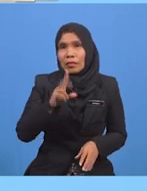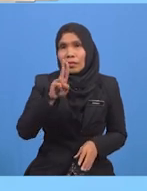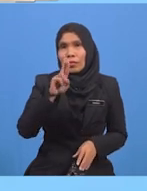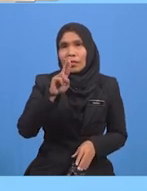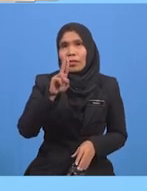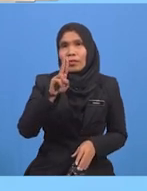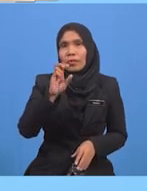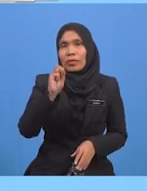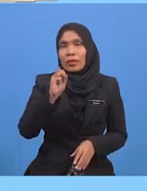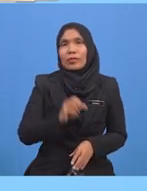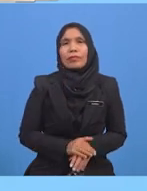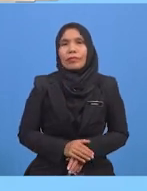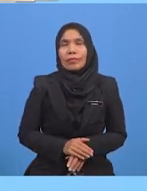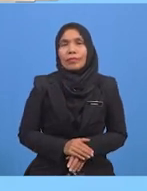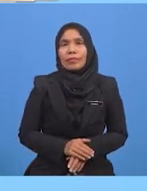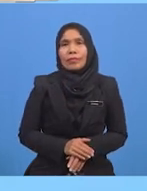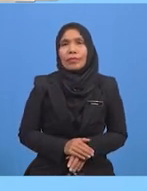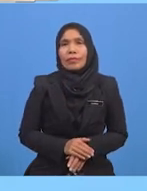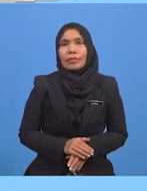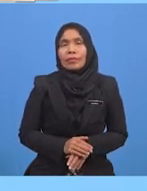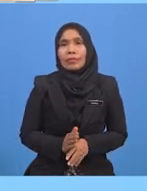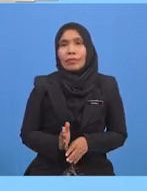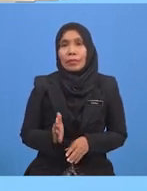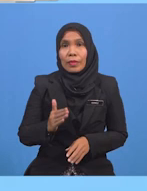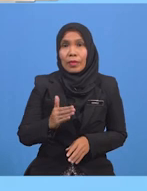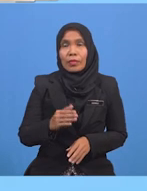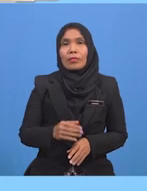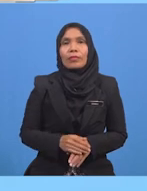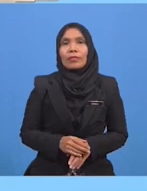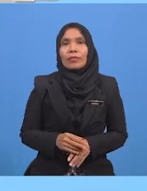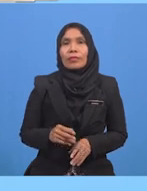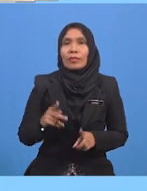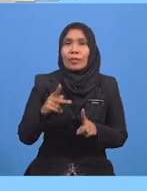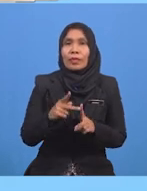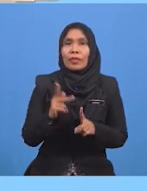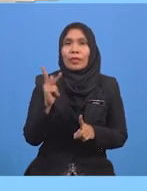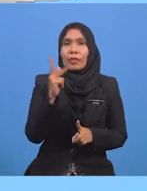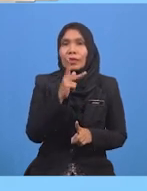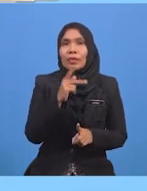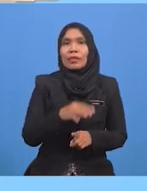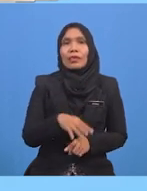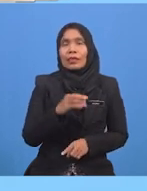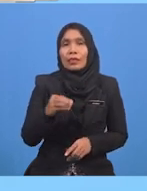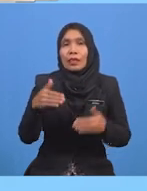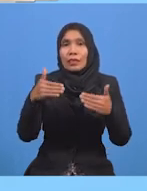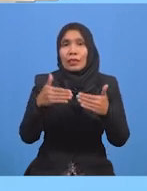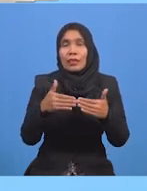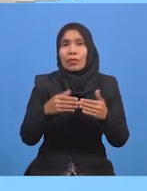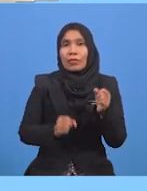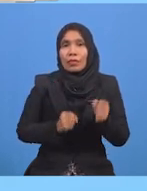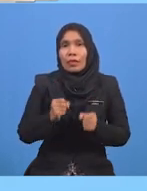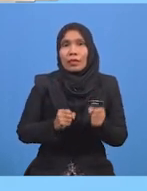menyambung larian selama 1 jam 30 minit bagi laluan yang baharu.